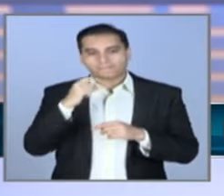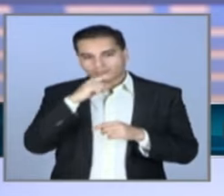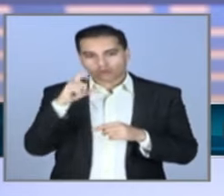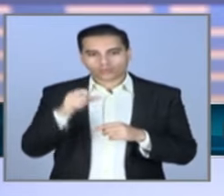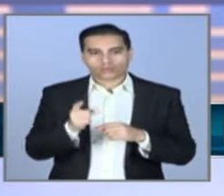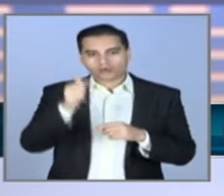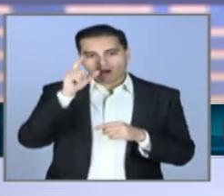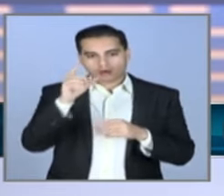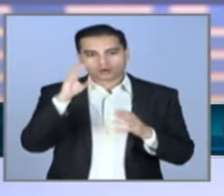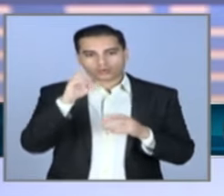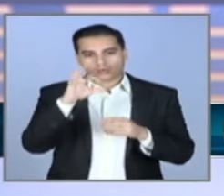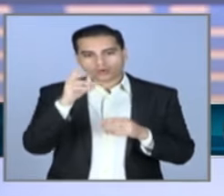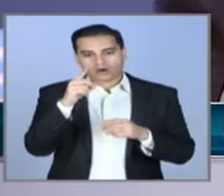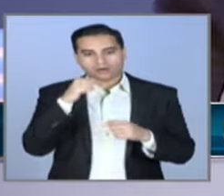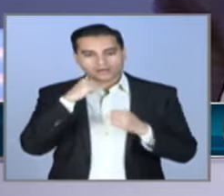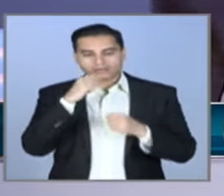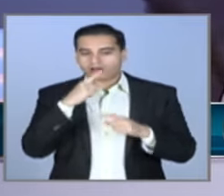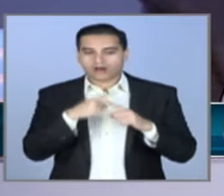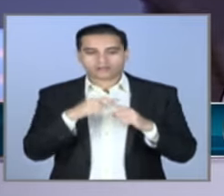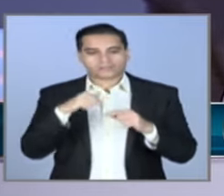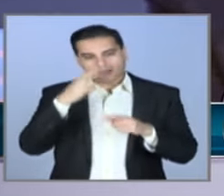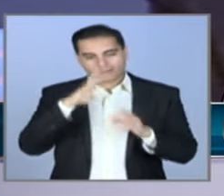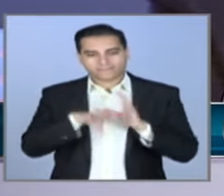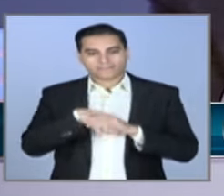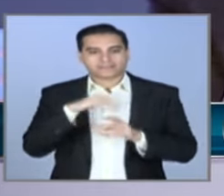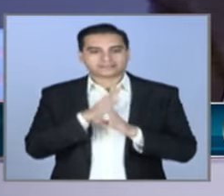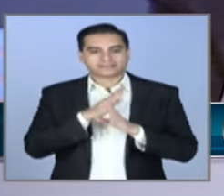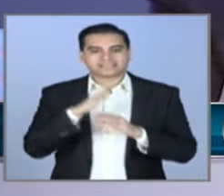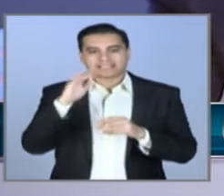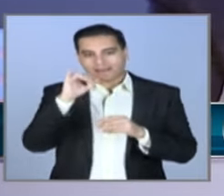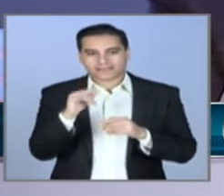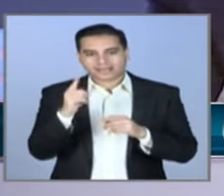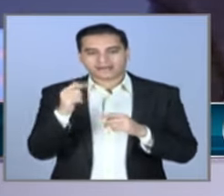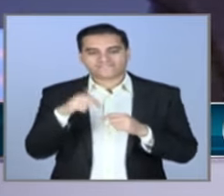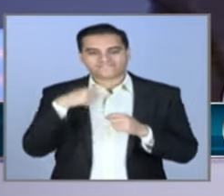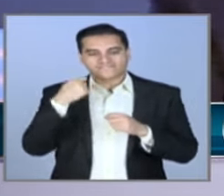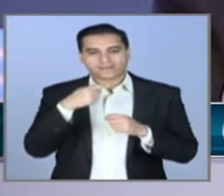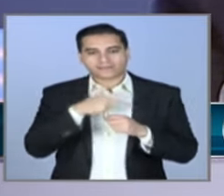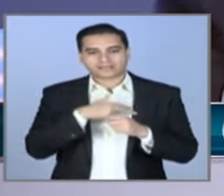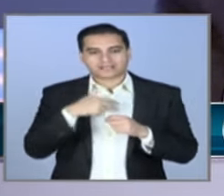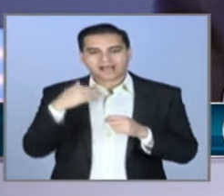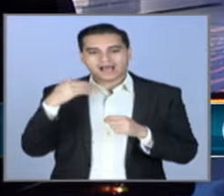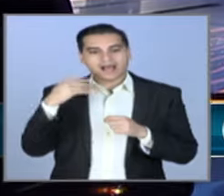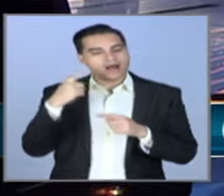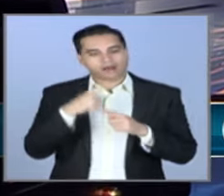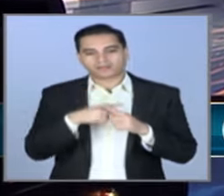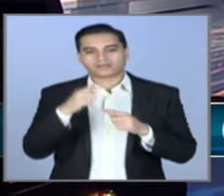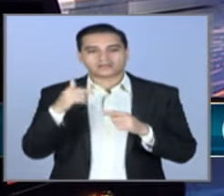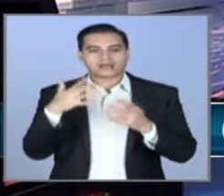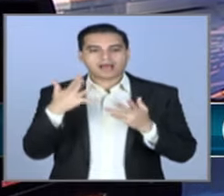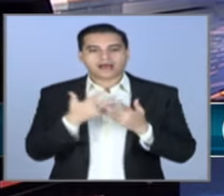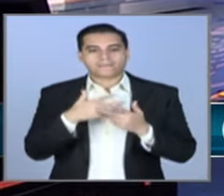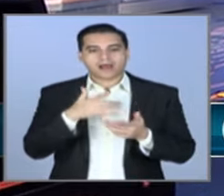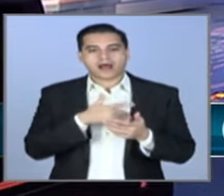جوهر؟ كاراتيه. غلط. من قام بدور سمير في فيلم سمير أبو النيل؟ حسن حسني. غلط. كم عدد